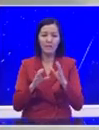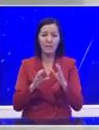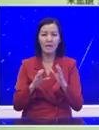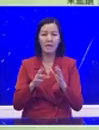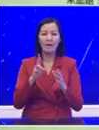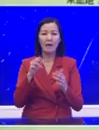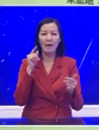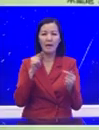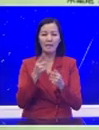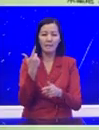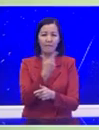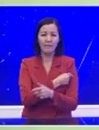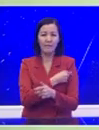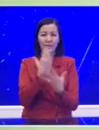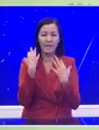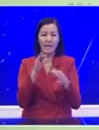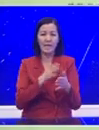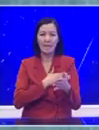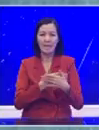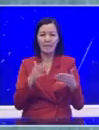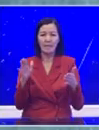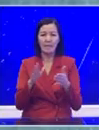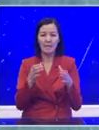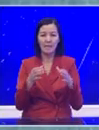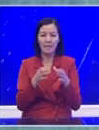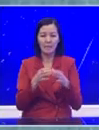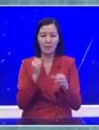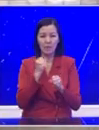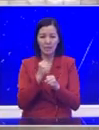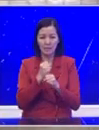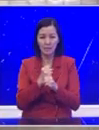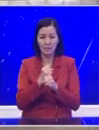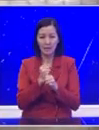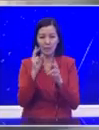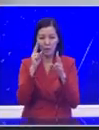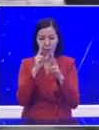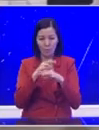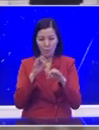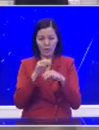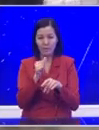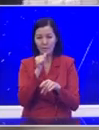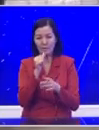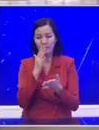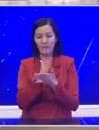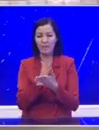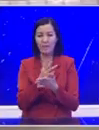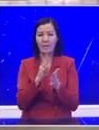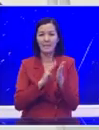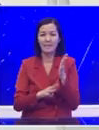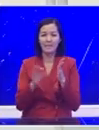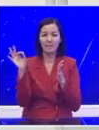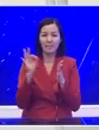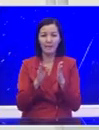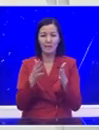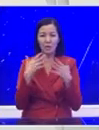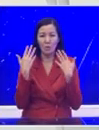өткізу үшін еріктілерді жинап жатыр. Вакцинаны жасаушылар коронавирус жұқтырған адамдардың шамамен 80%-ында аурудың жеңіл